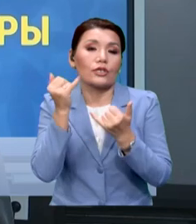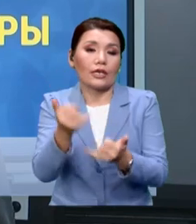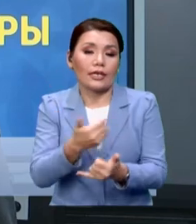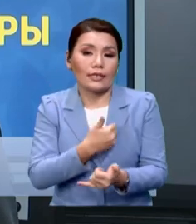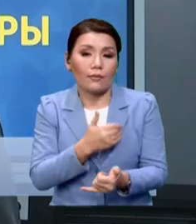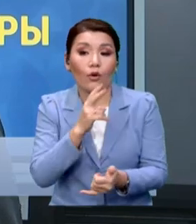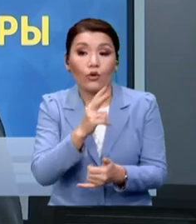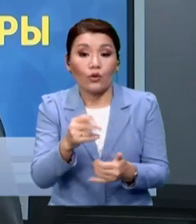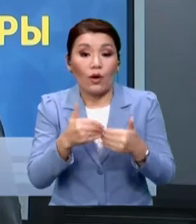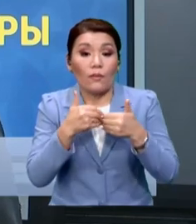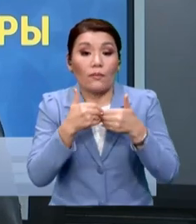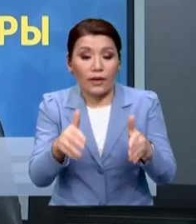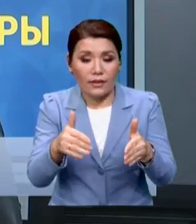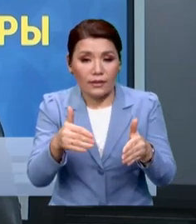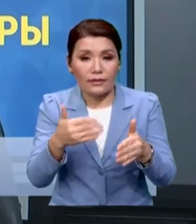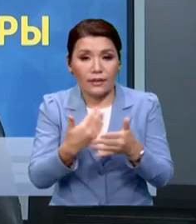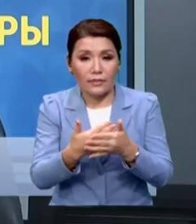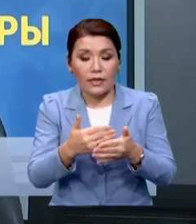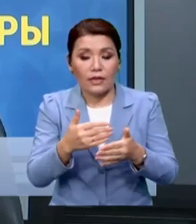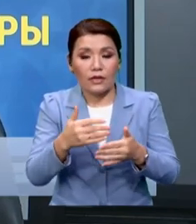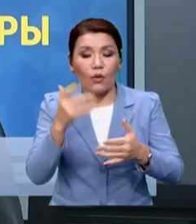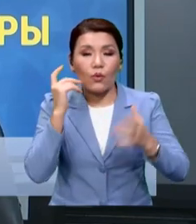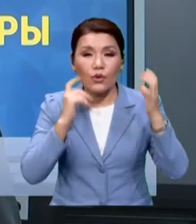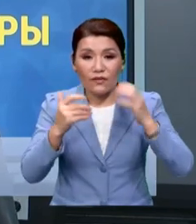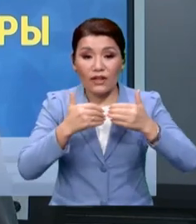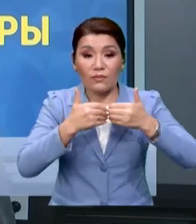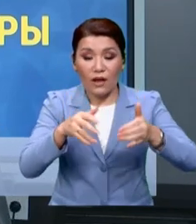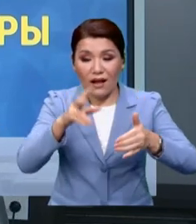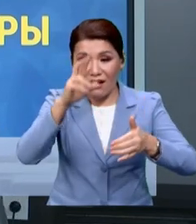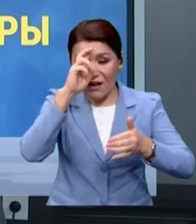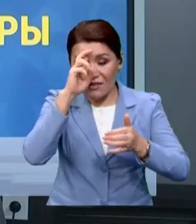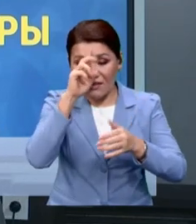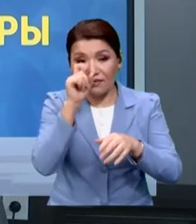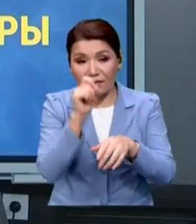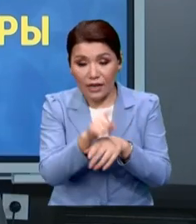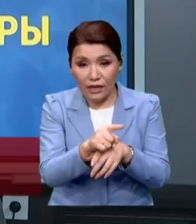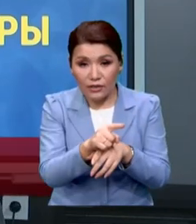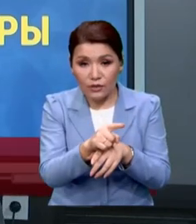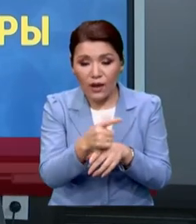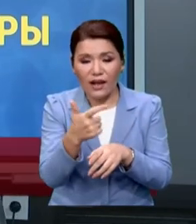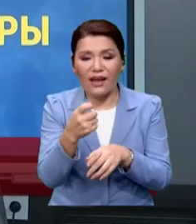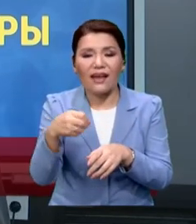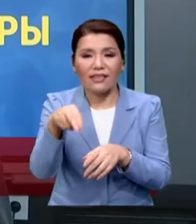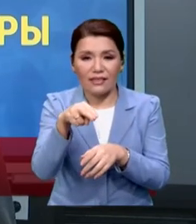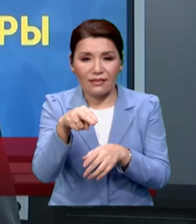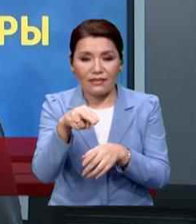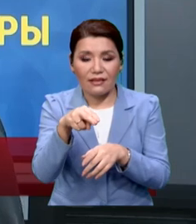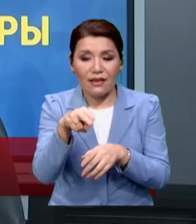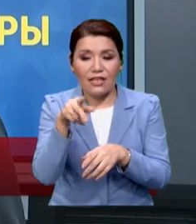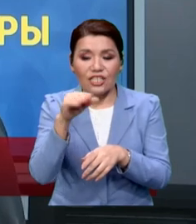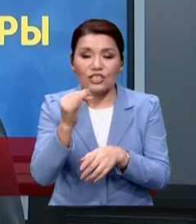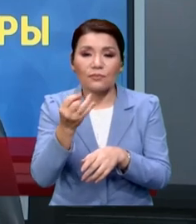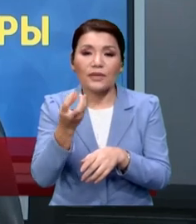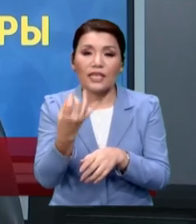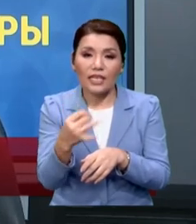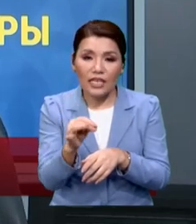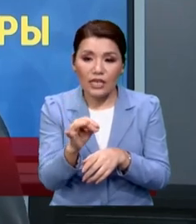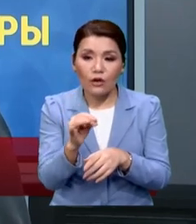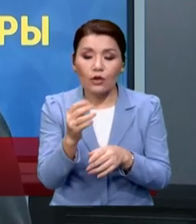те выпускники, которые закончили университеты по государственному заказу, то есть по гранту, с GPA